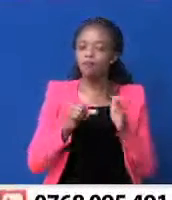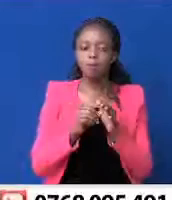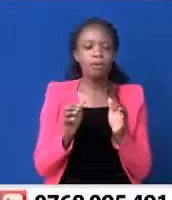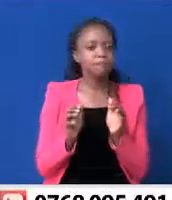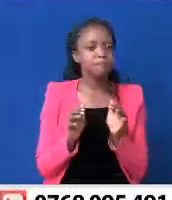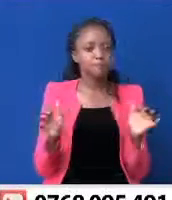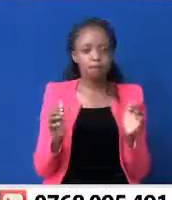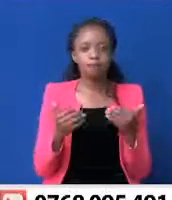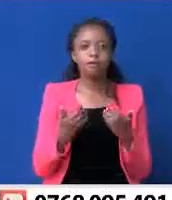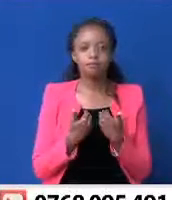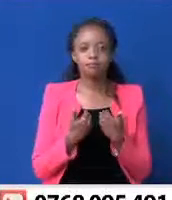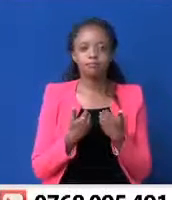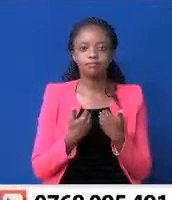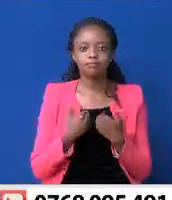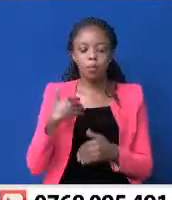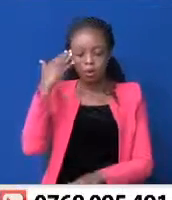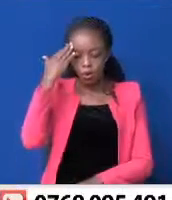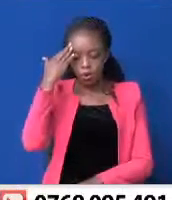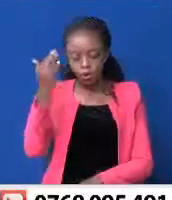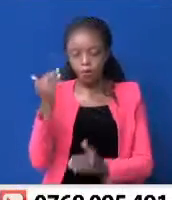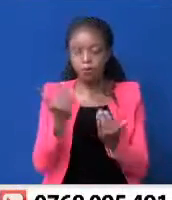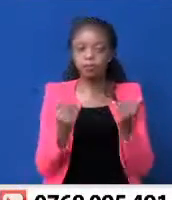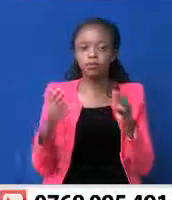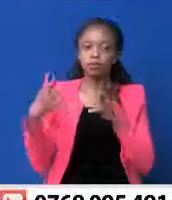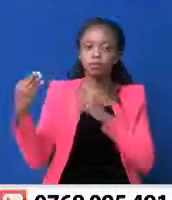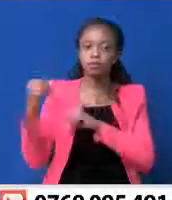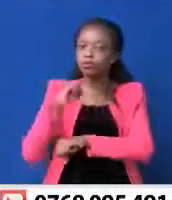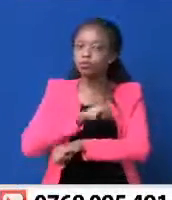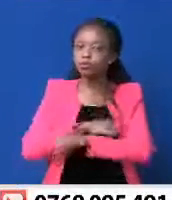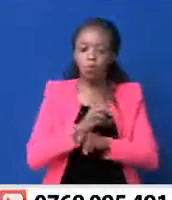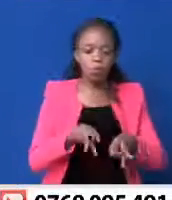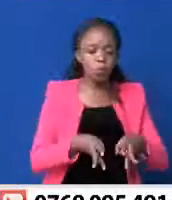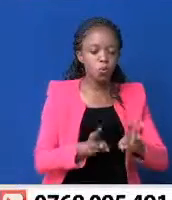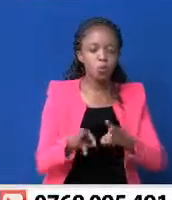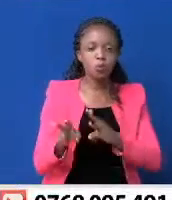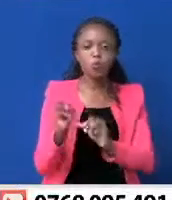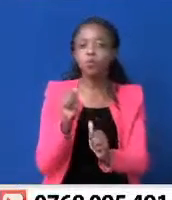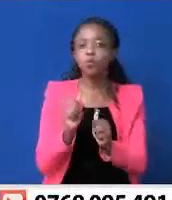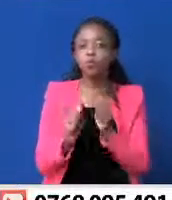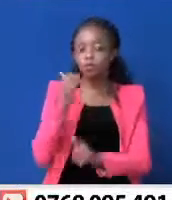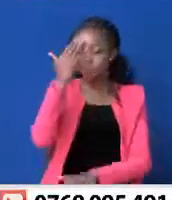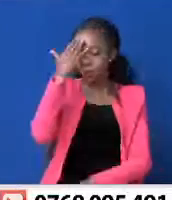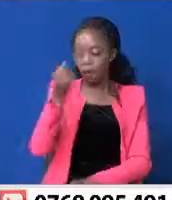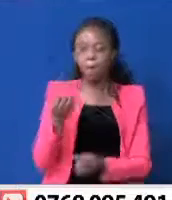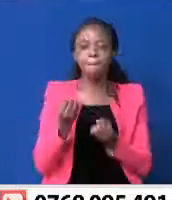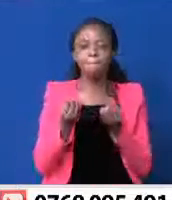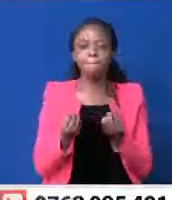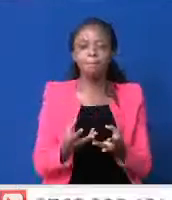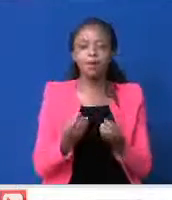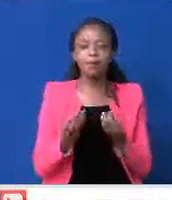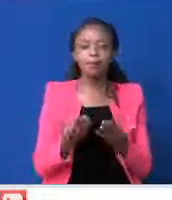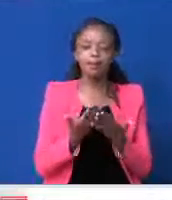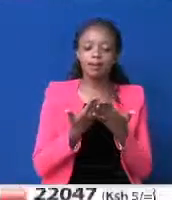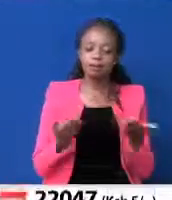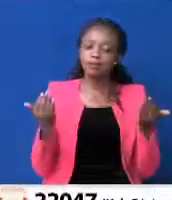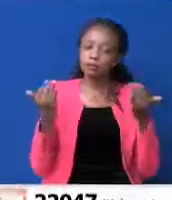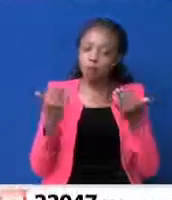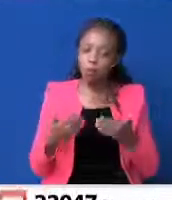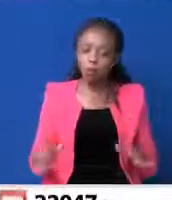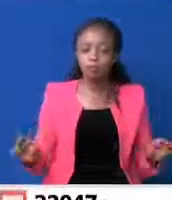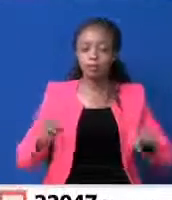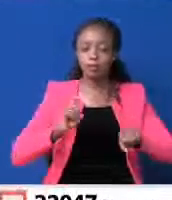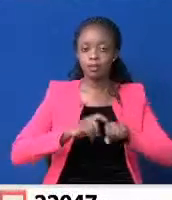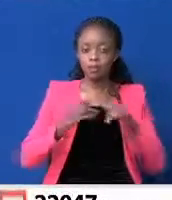sana. Hatujui watoto watarudi shule kwa njia gani. Kwa sababu vitu mingi tumesipoteza, hata za hizo vile